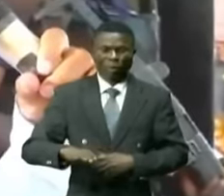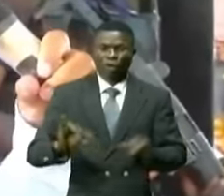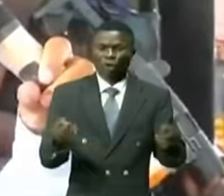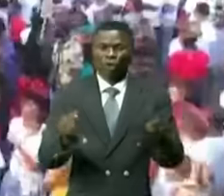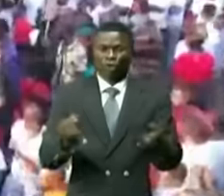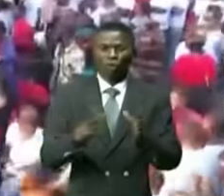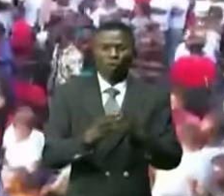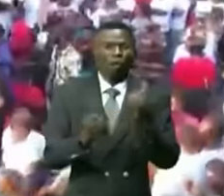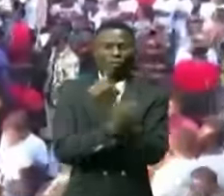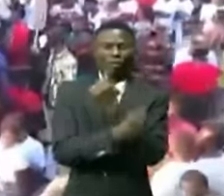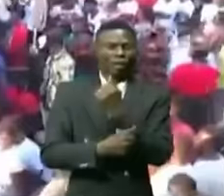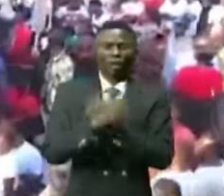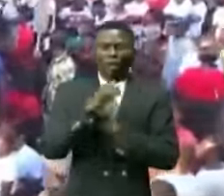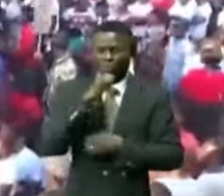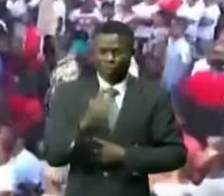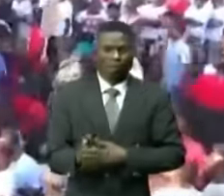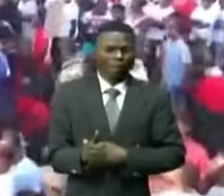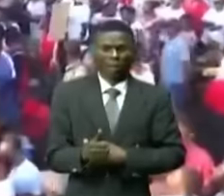20.